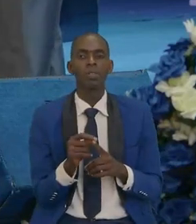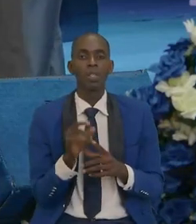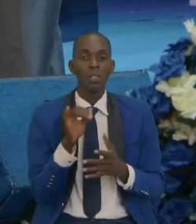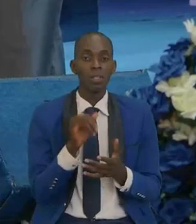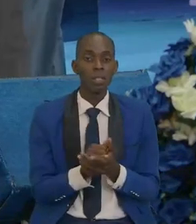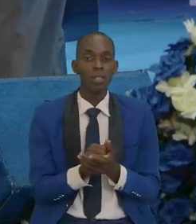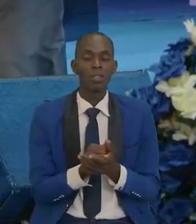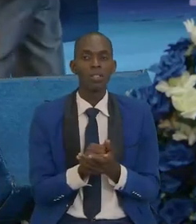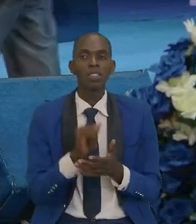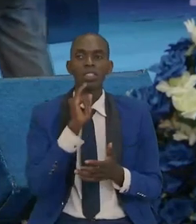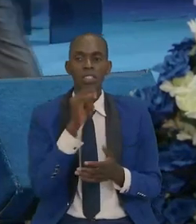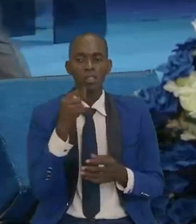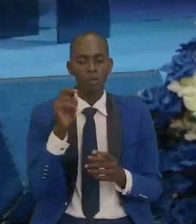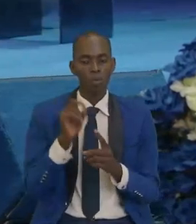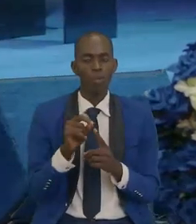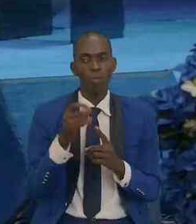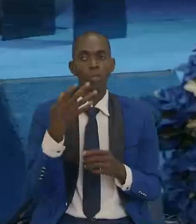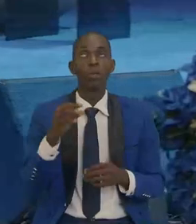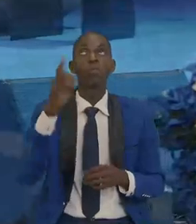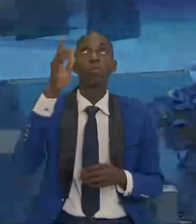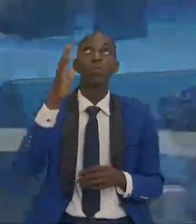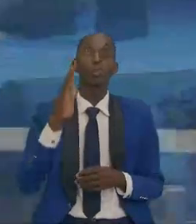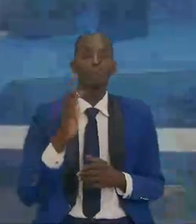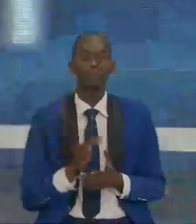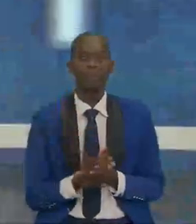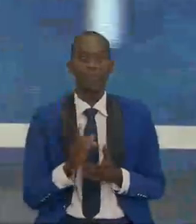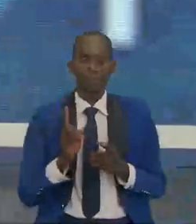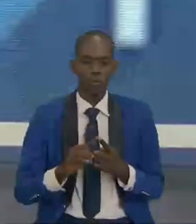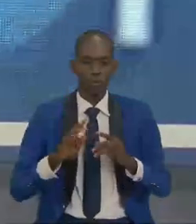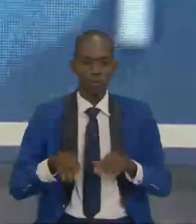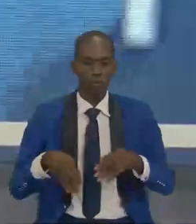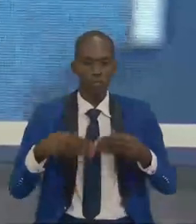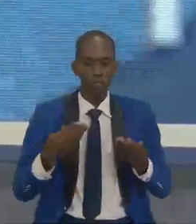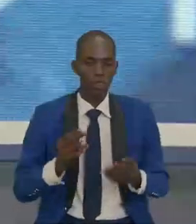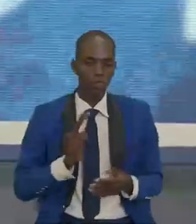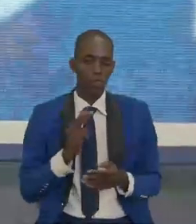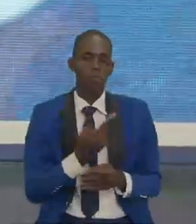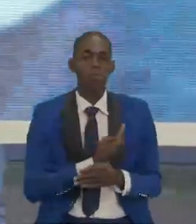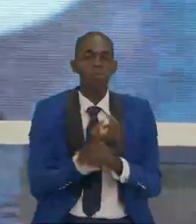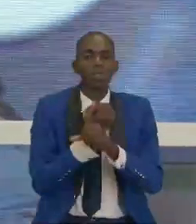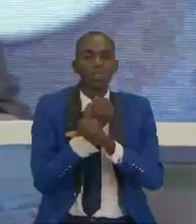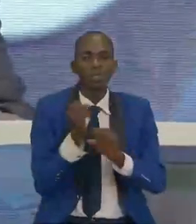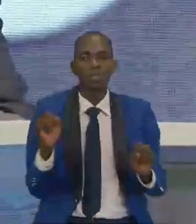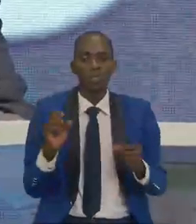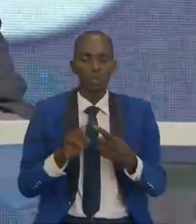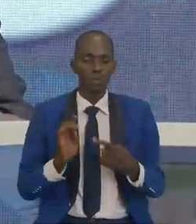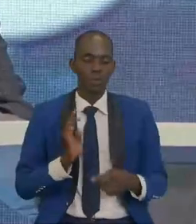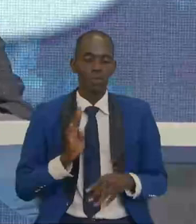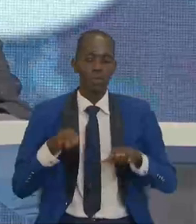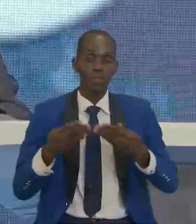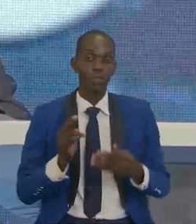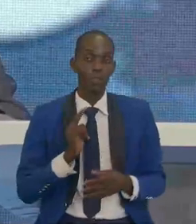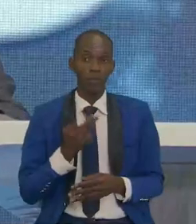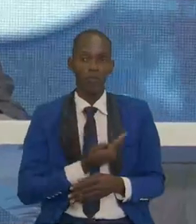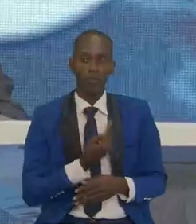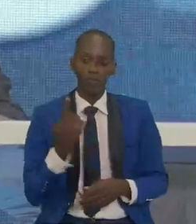Ils ont embrassé la parole. Que ça, c'est la parole de Dieu qui nous donne